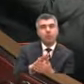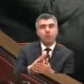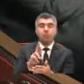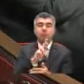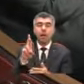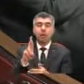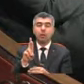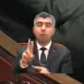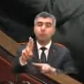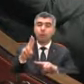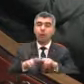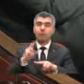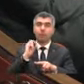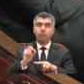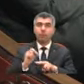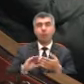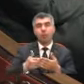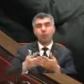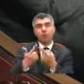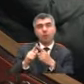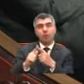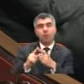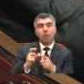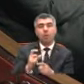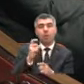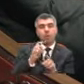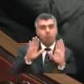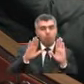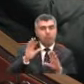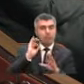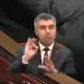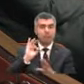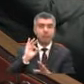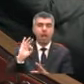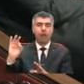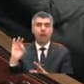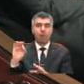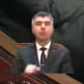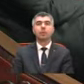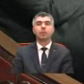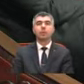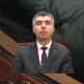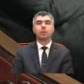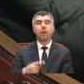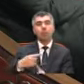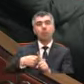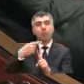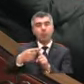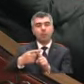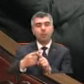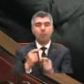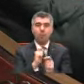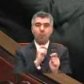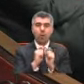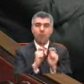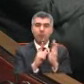شخصيا لأنه يدخل في المجال الديني الذي هو من اختصاص محتكر لجلالته، إضافة إلى النقاش القانوني.